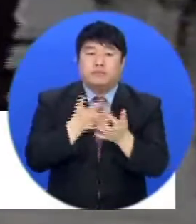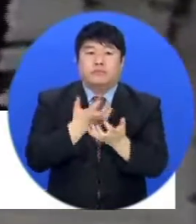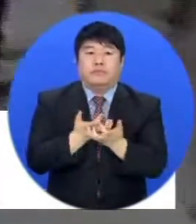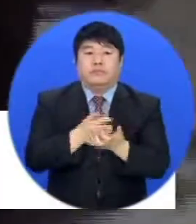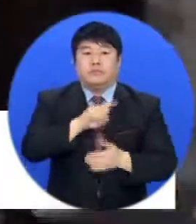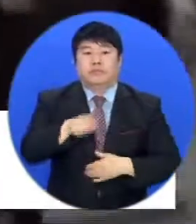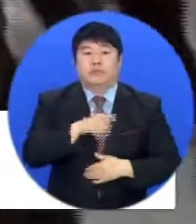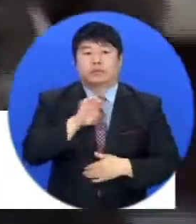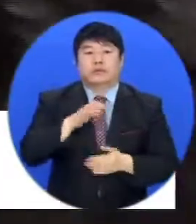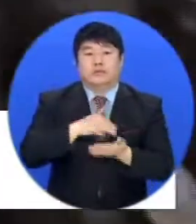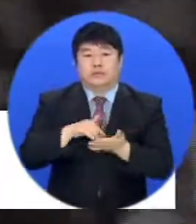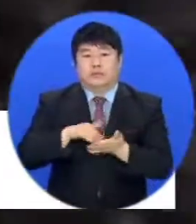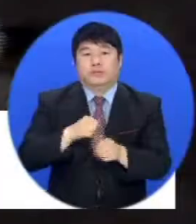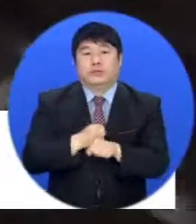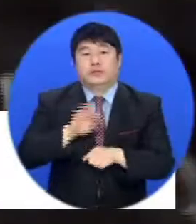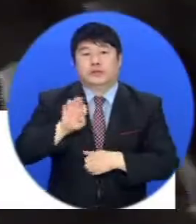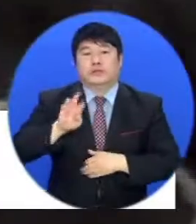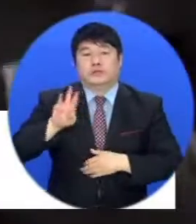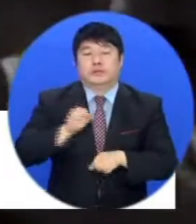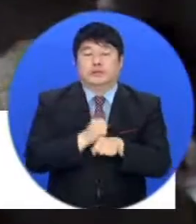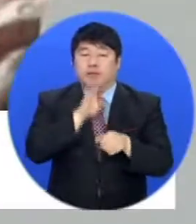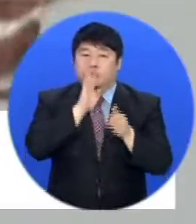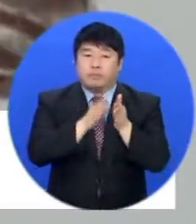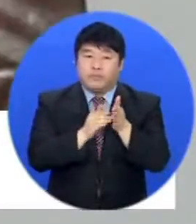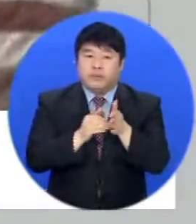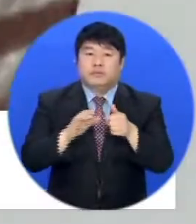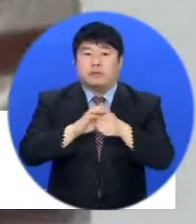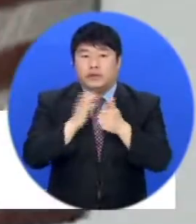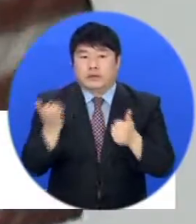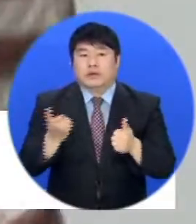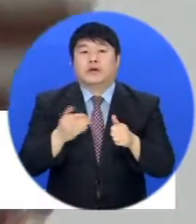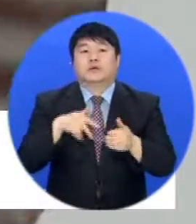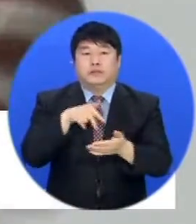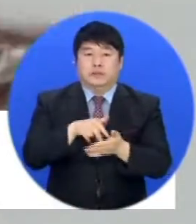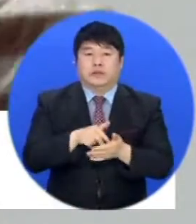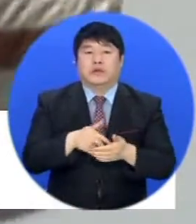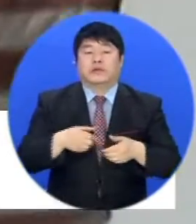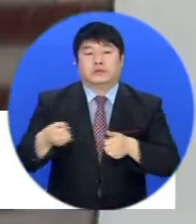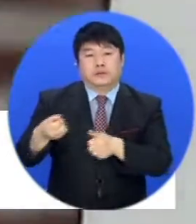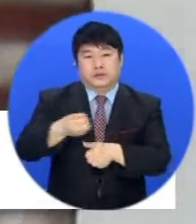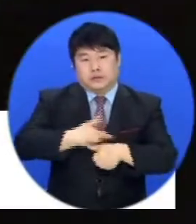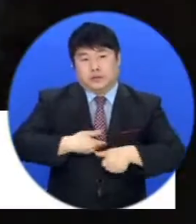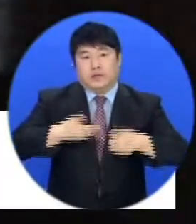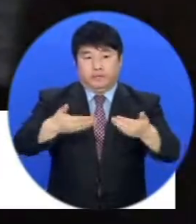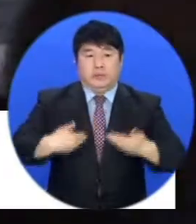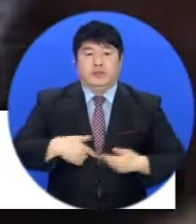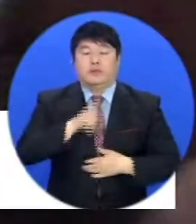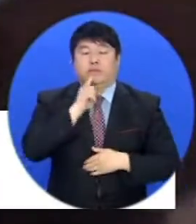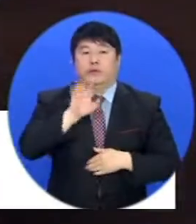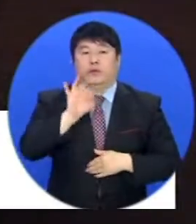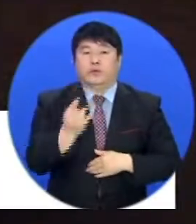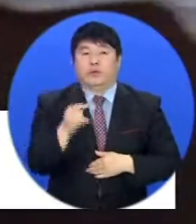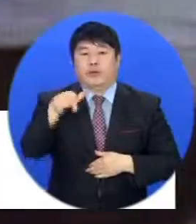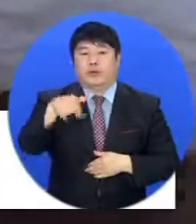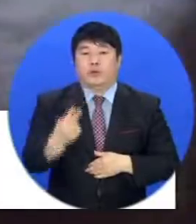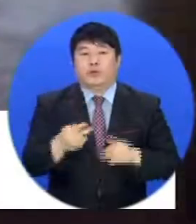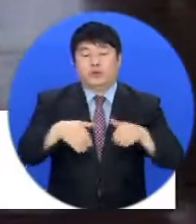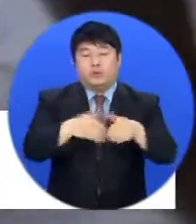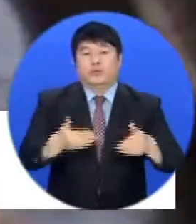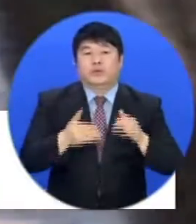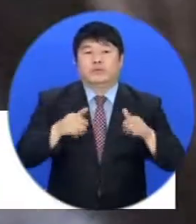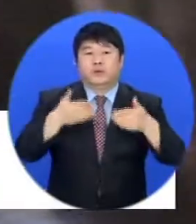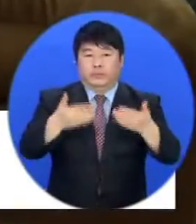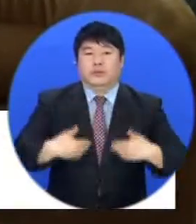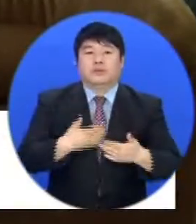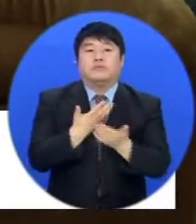140쪽 분량 43건을 기밀이 해제된 상태로 전달받았다고 밝혔습니다. 외교부는 이번에 받은 문서